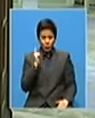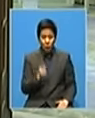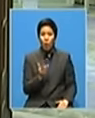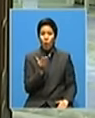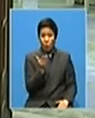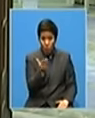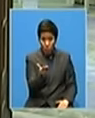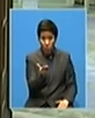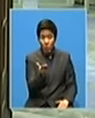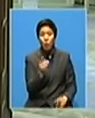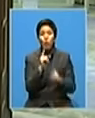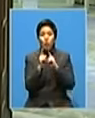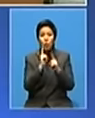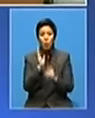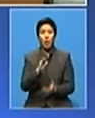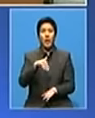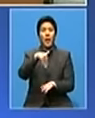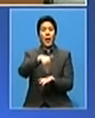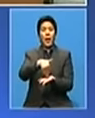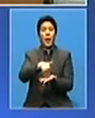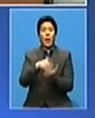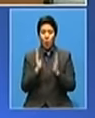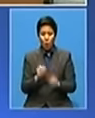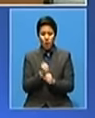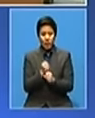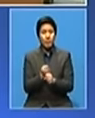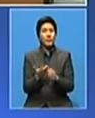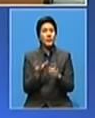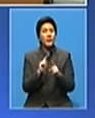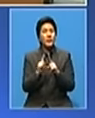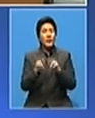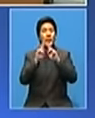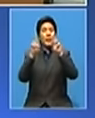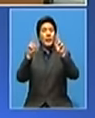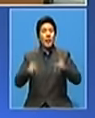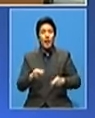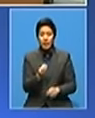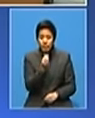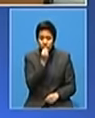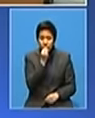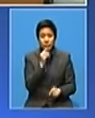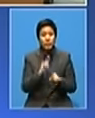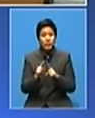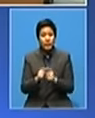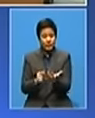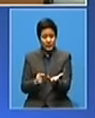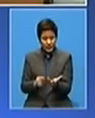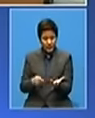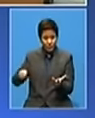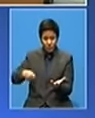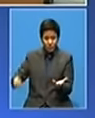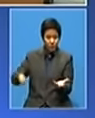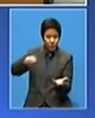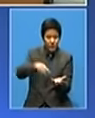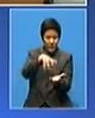ขอร้องกันนะพูดคุยกับพ่อค้าคนกลางหรือผู้ประกอบการเกี่ยวกับร้านค้าอาหารจานเดียวนะสำเร็จรูป